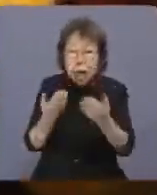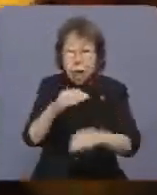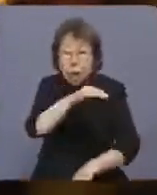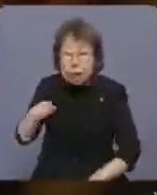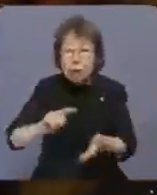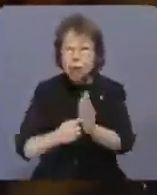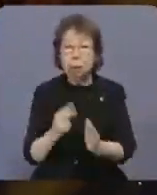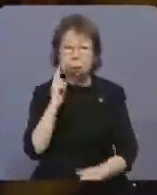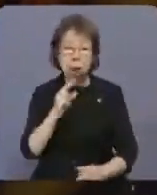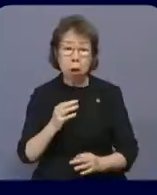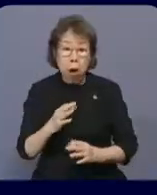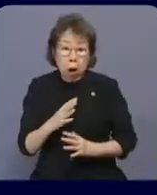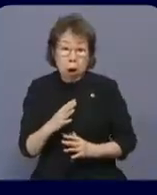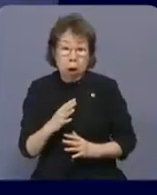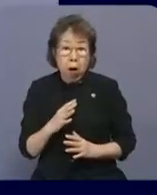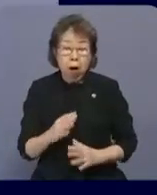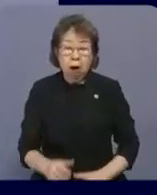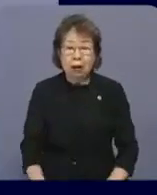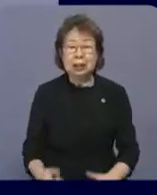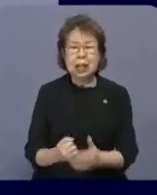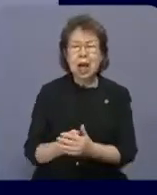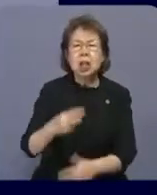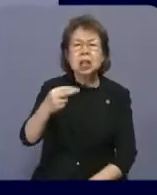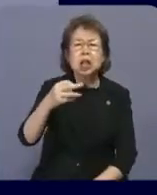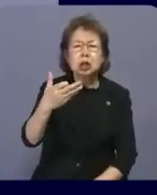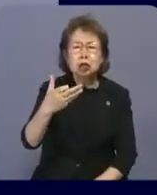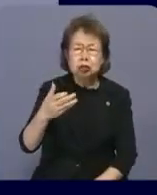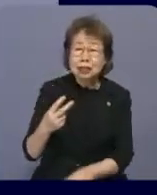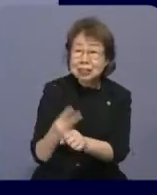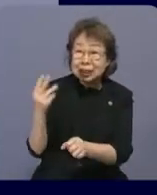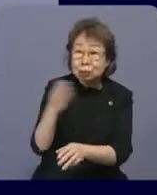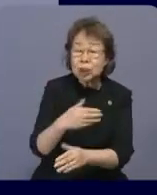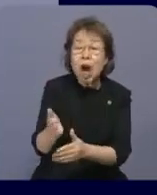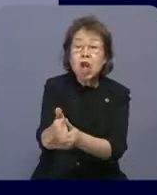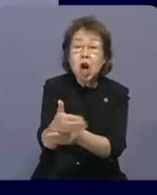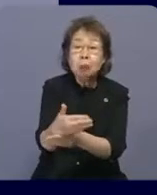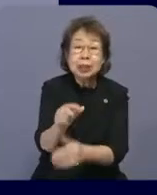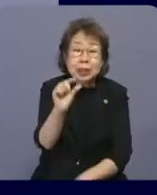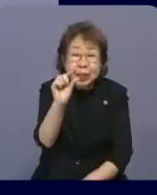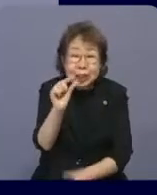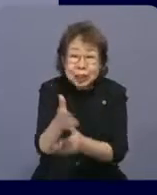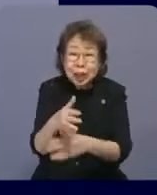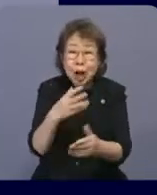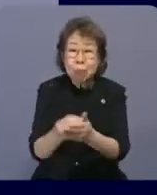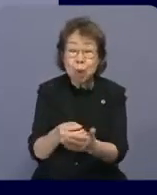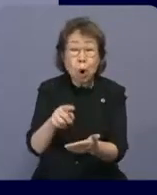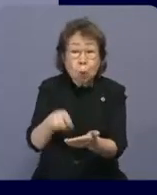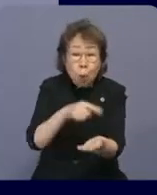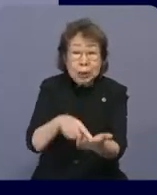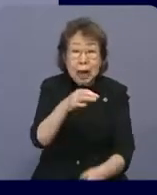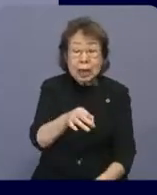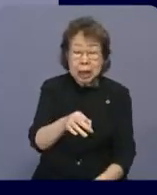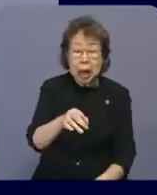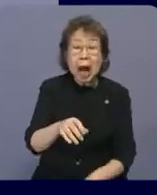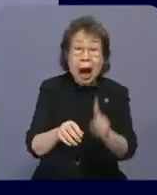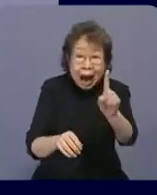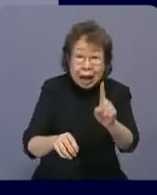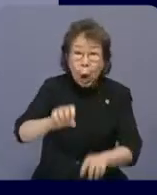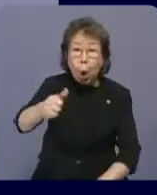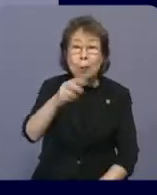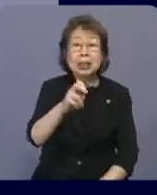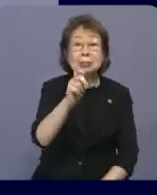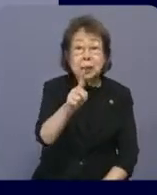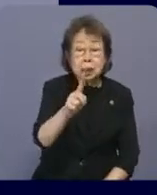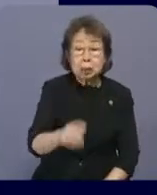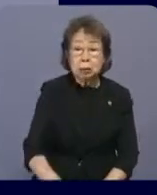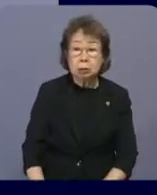기준이 황당합니다. 2019년 고시 때 넙치 작은 고기는 보상 단가가 마리당